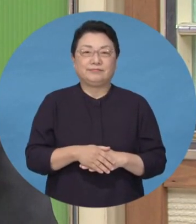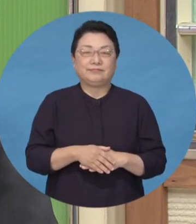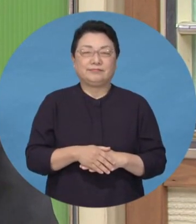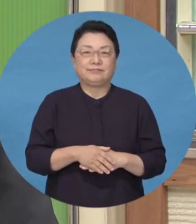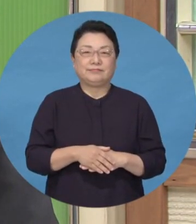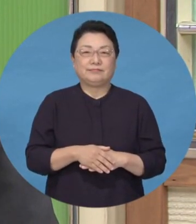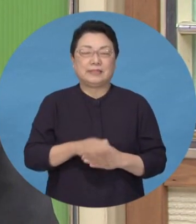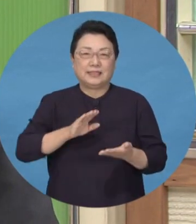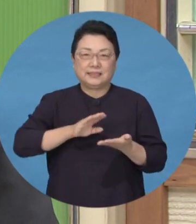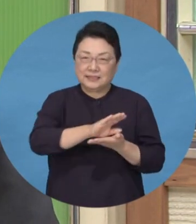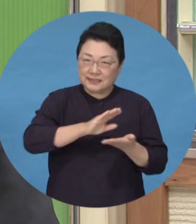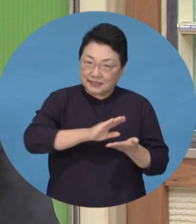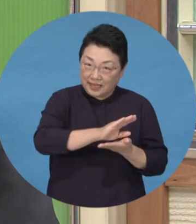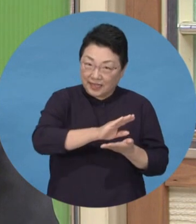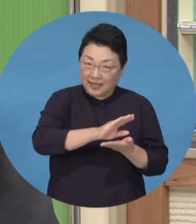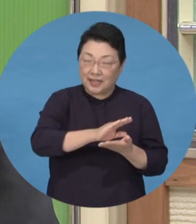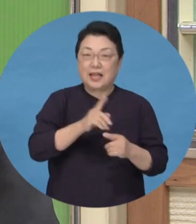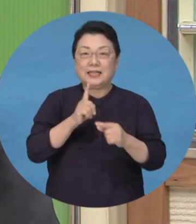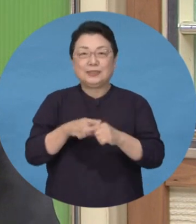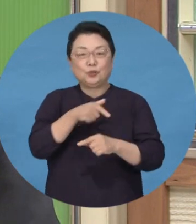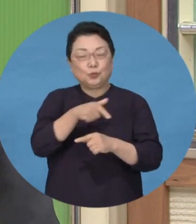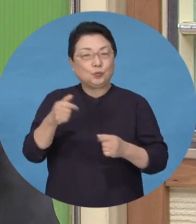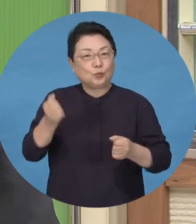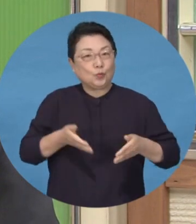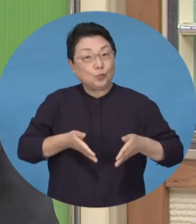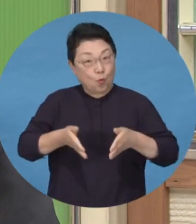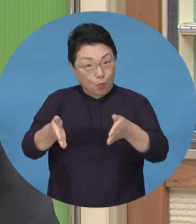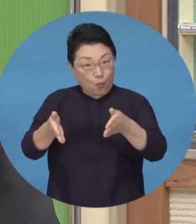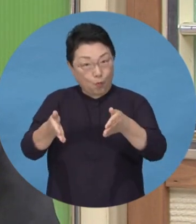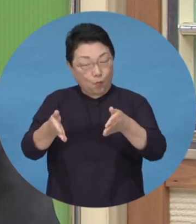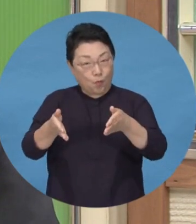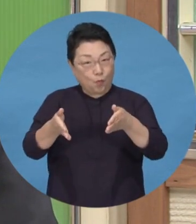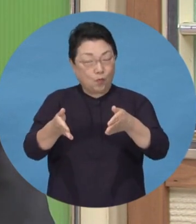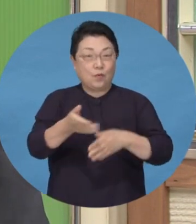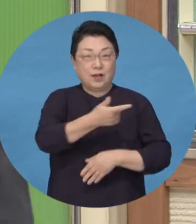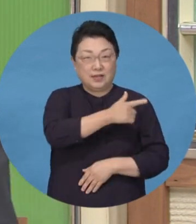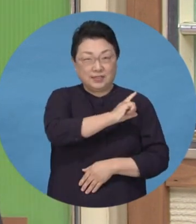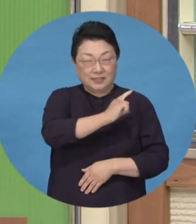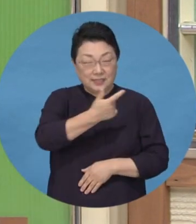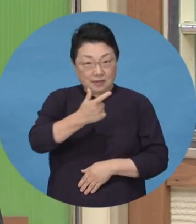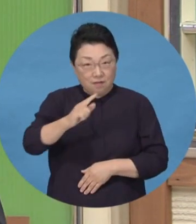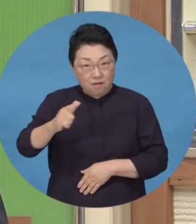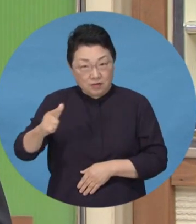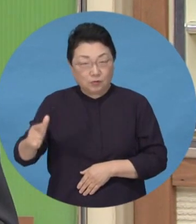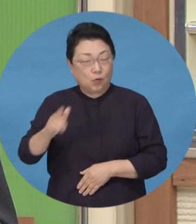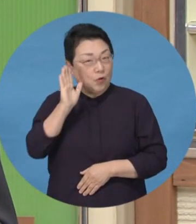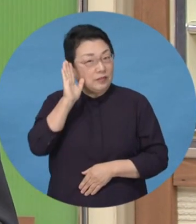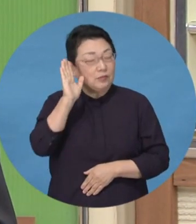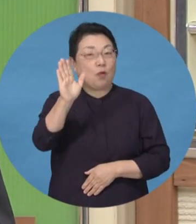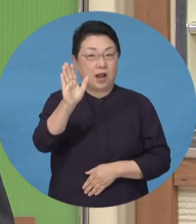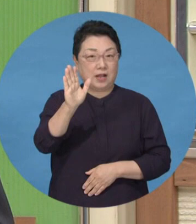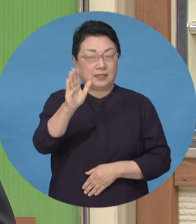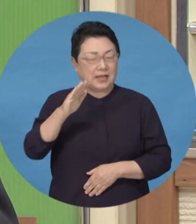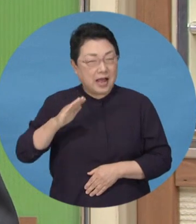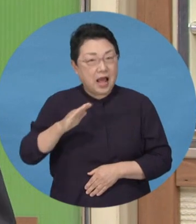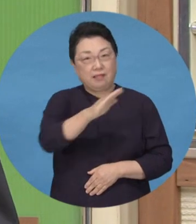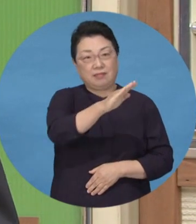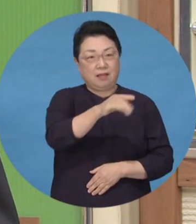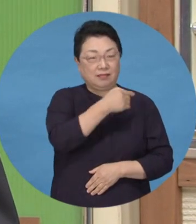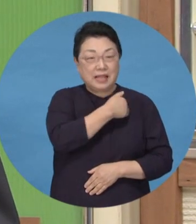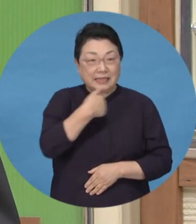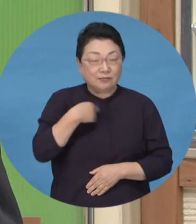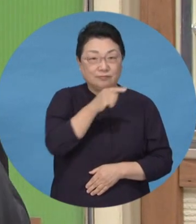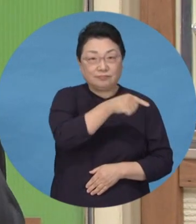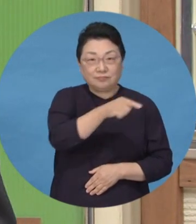リニアですとか厨房 dartはじめまー様々なその将来に向けての発展の可能性